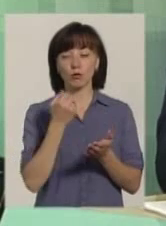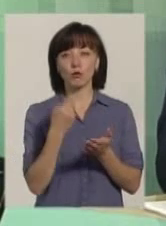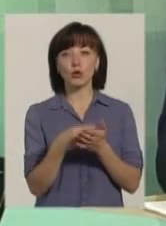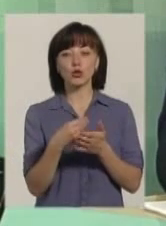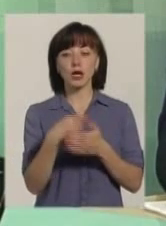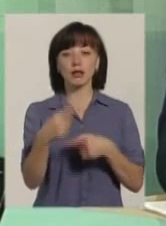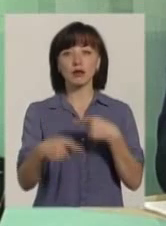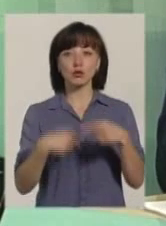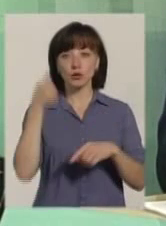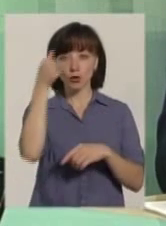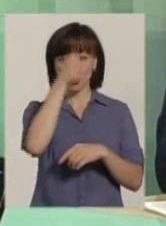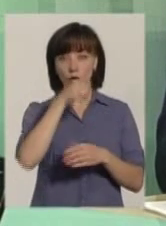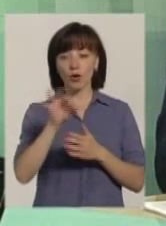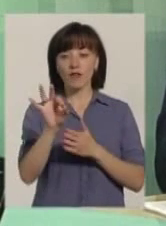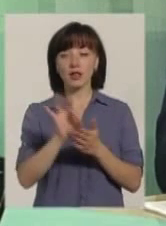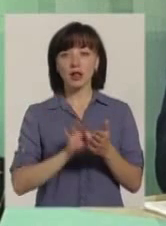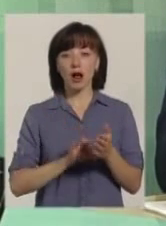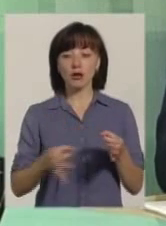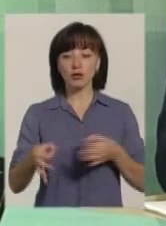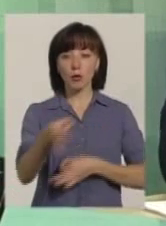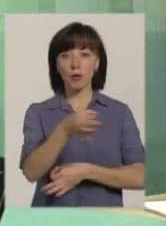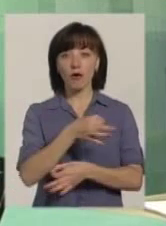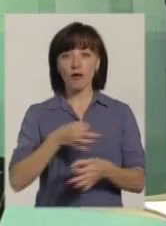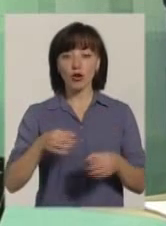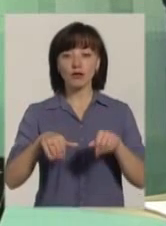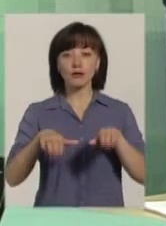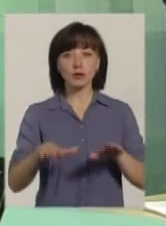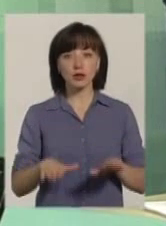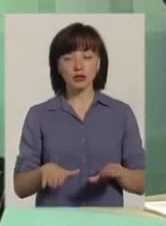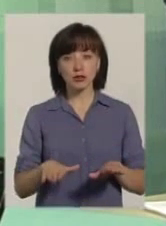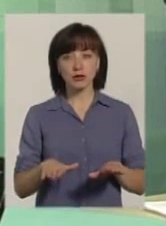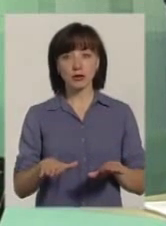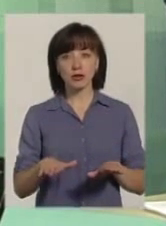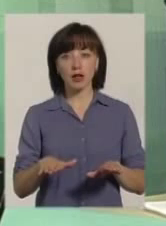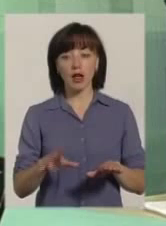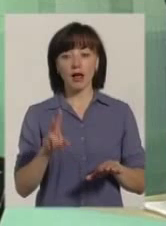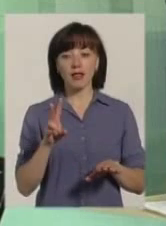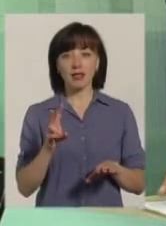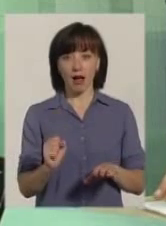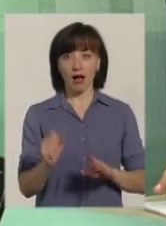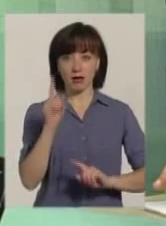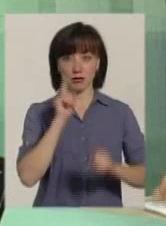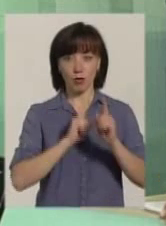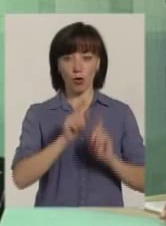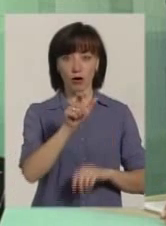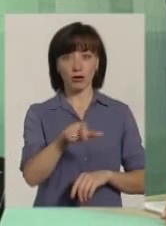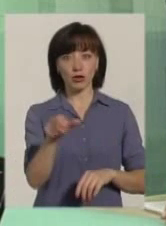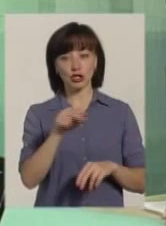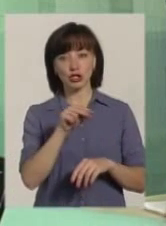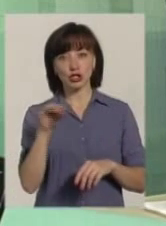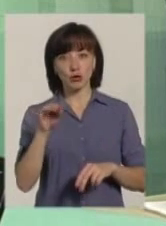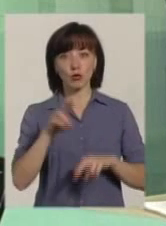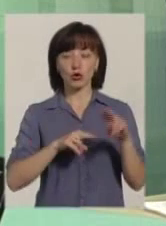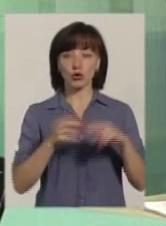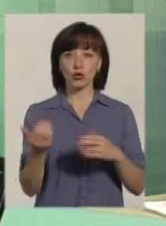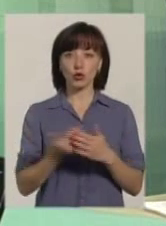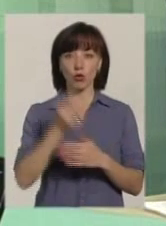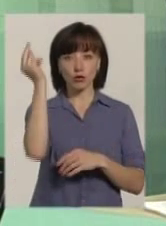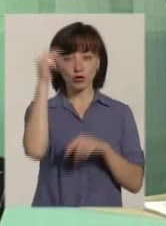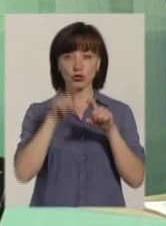наступного року, буде відразу обговорювати і приймати рішення. Тобто відповідальність саме на громаді. Чи вони будують нову школу, чи